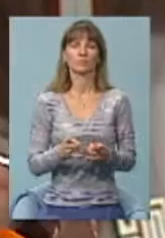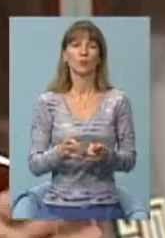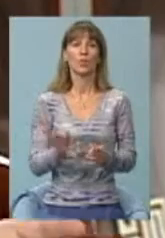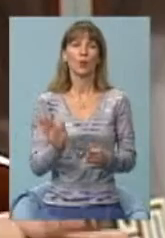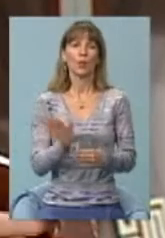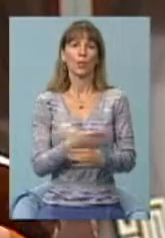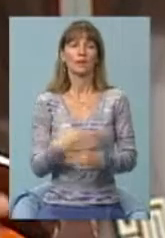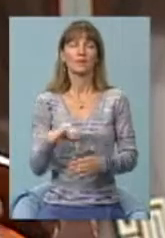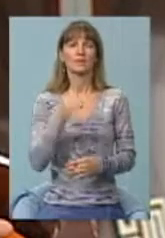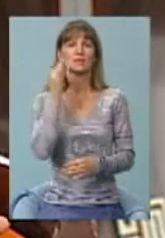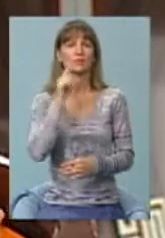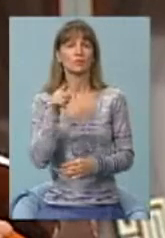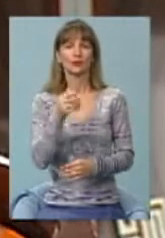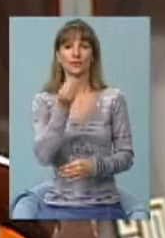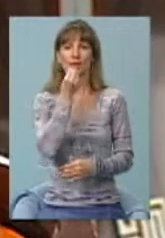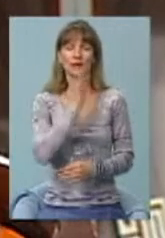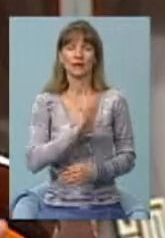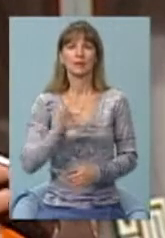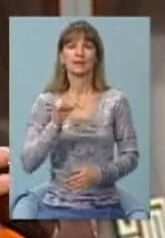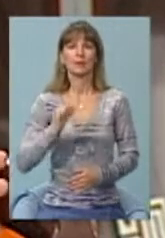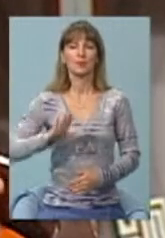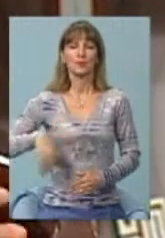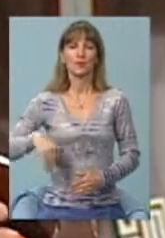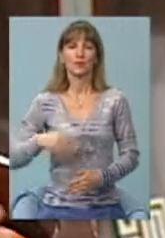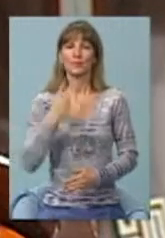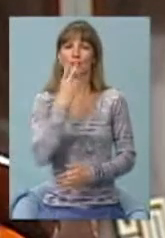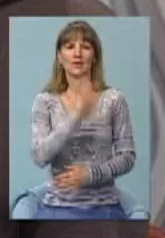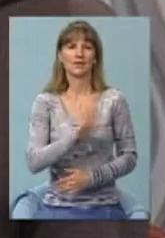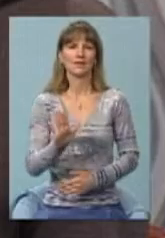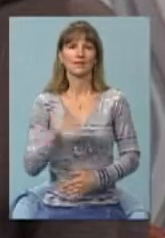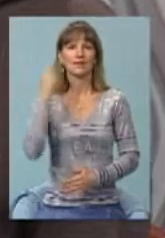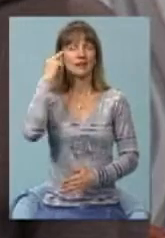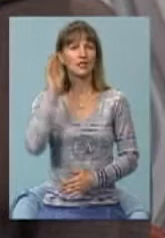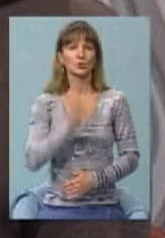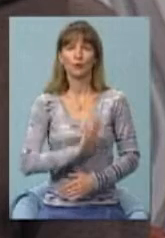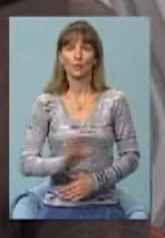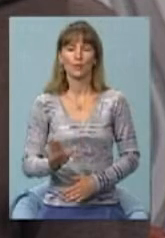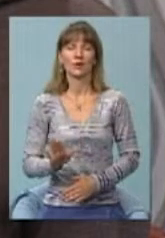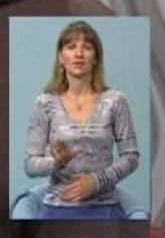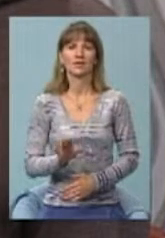убрати все солодке, щоб не їсти його. Потім не дивитися з нього, не думати, може